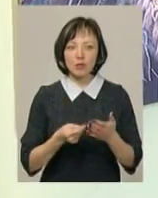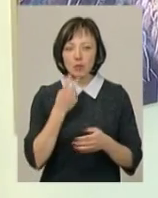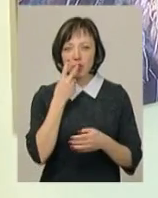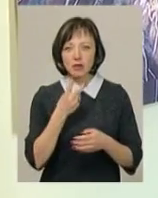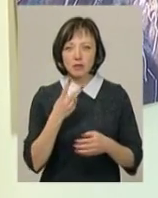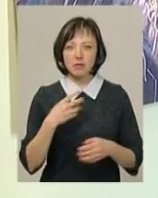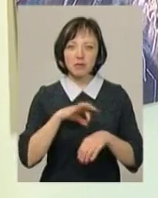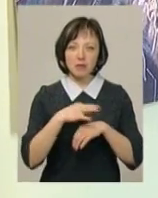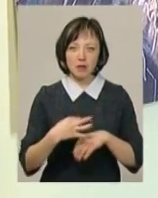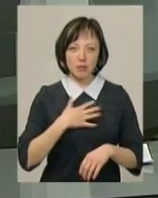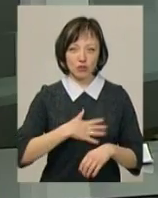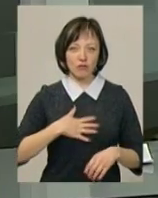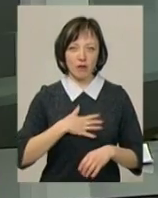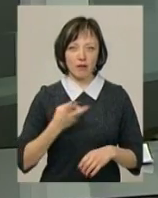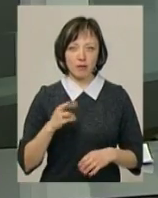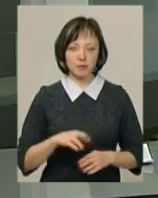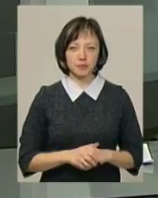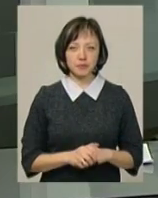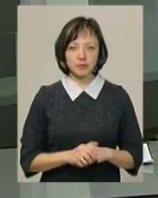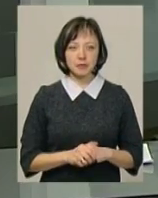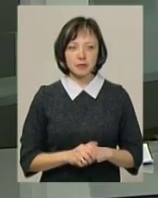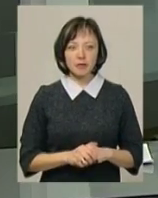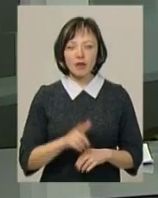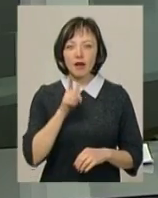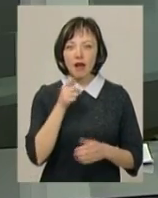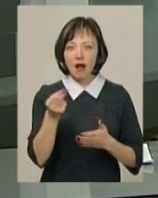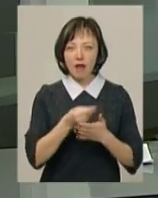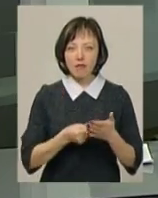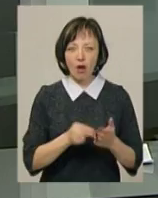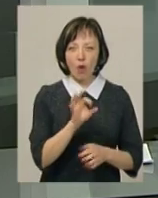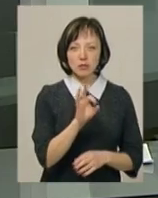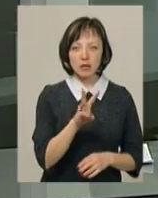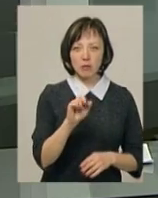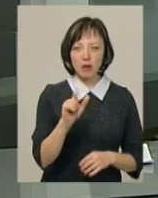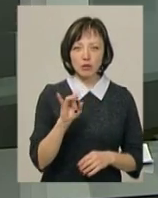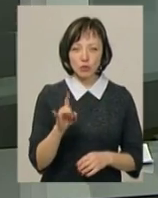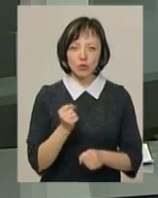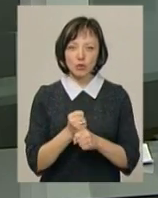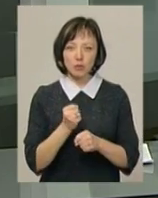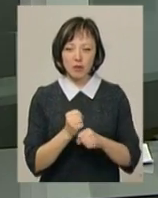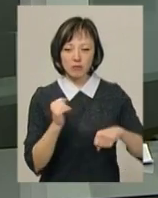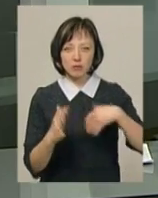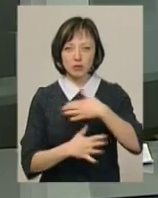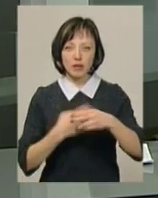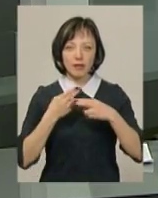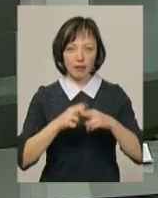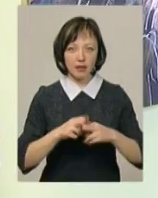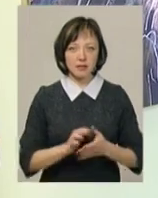бачимо переживання». Графіка Оксани Мазур – це теж друки, створені у мішаній техніці.